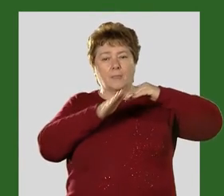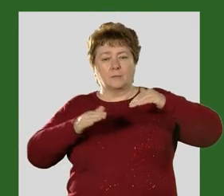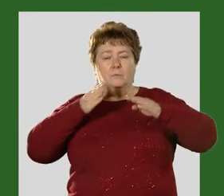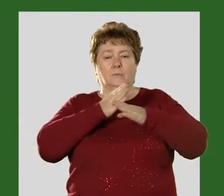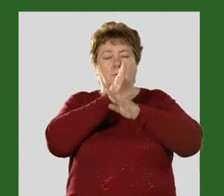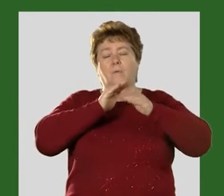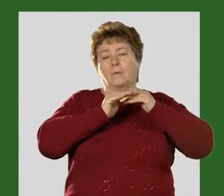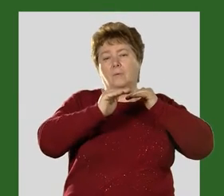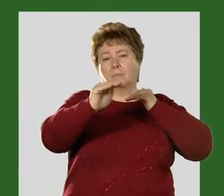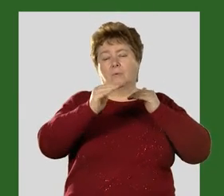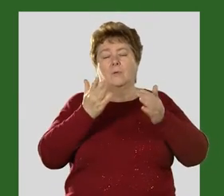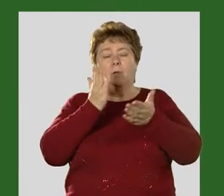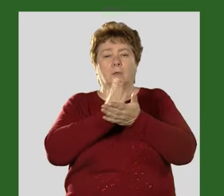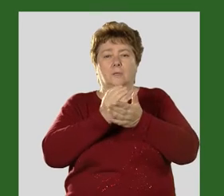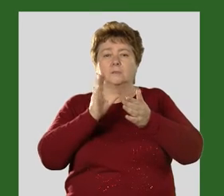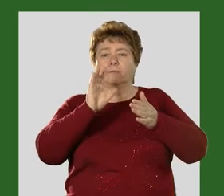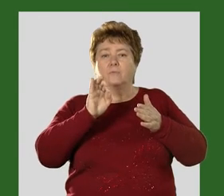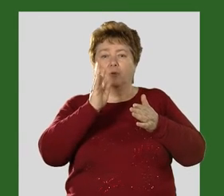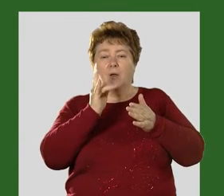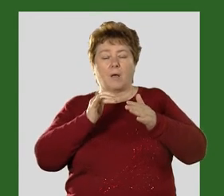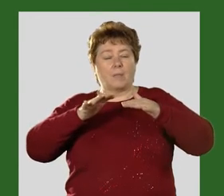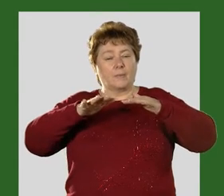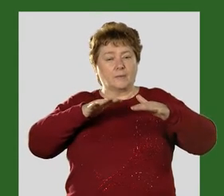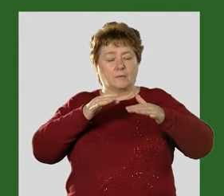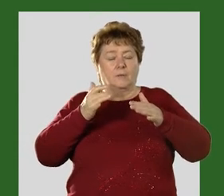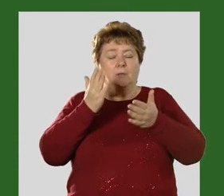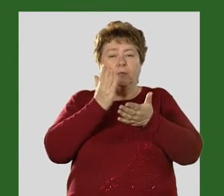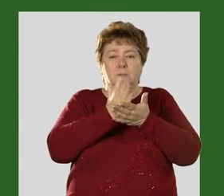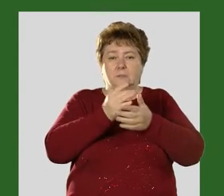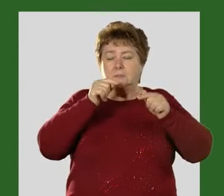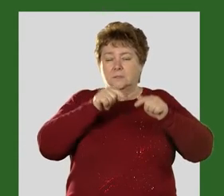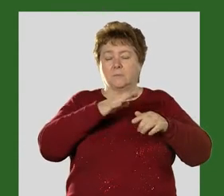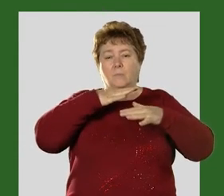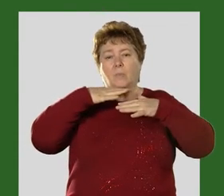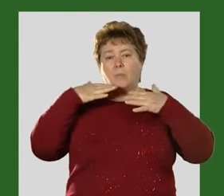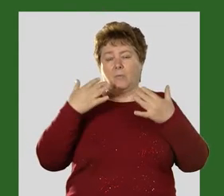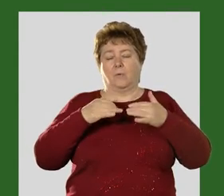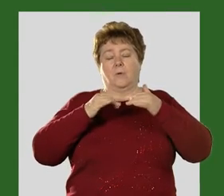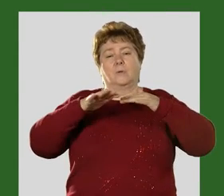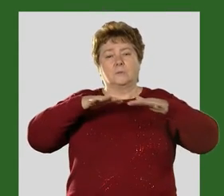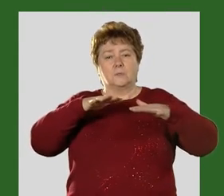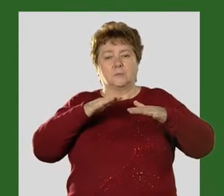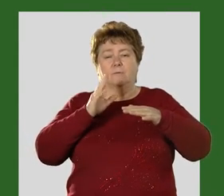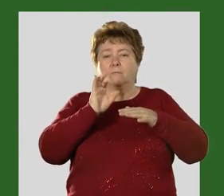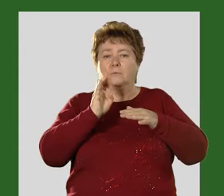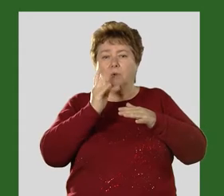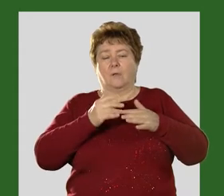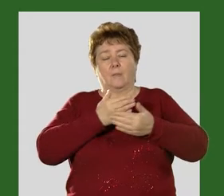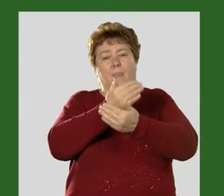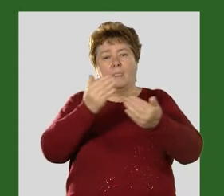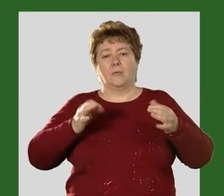хребтов расположены действующие вулканы. Именно здесь расположены многие действующие